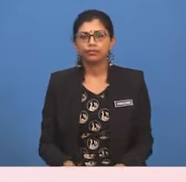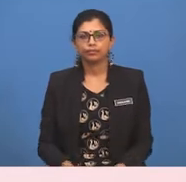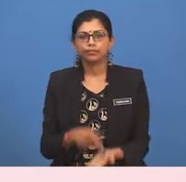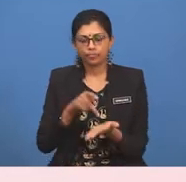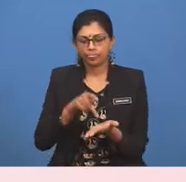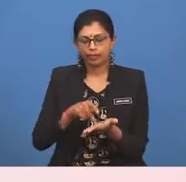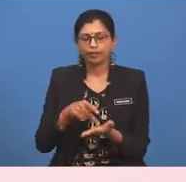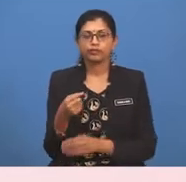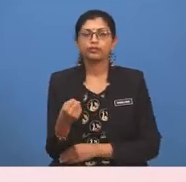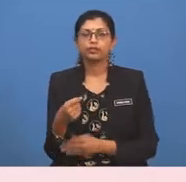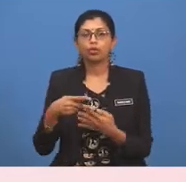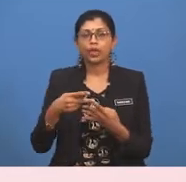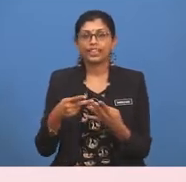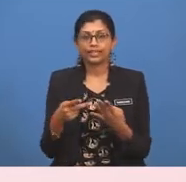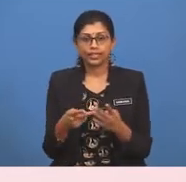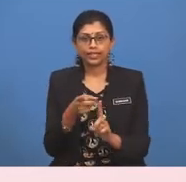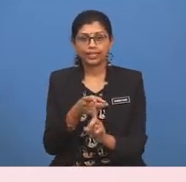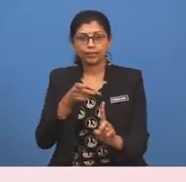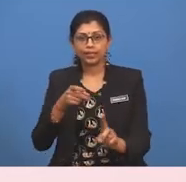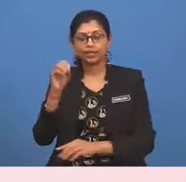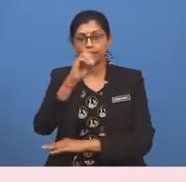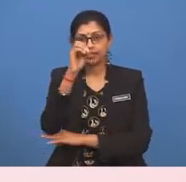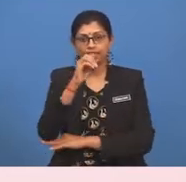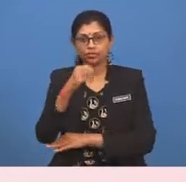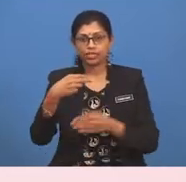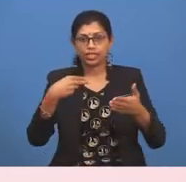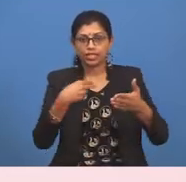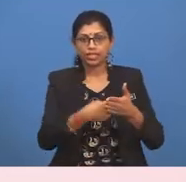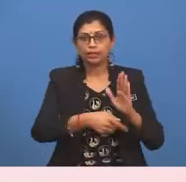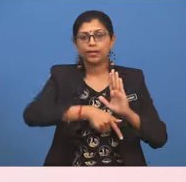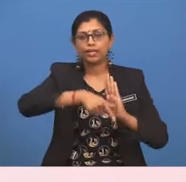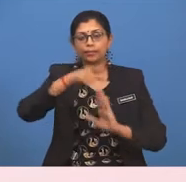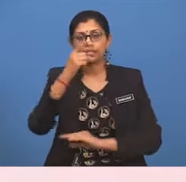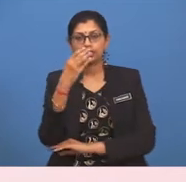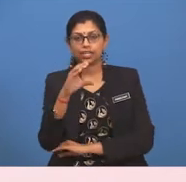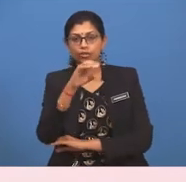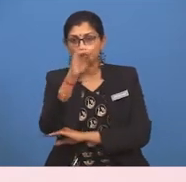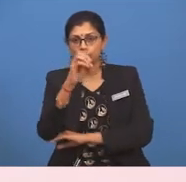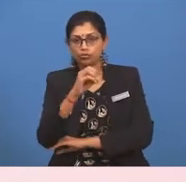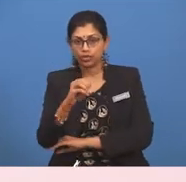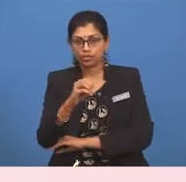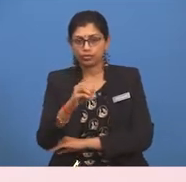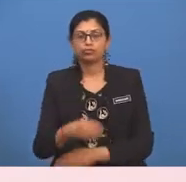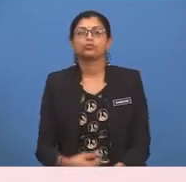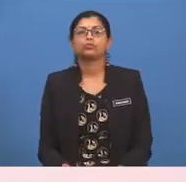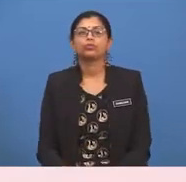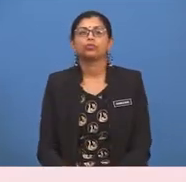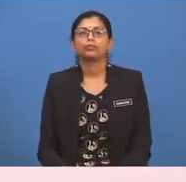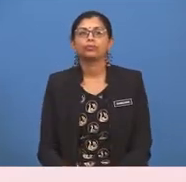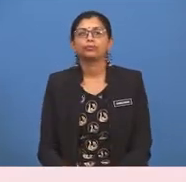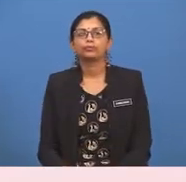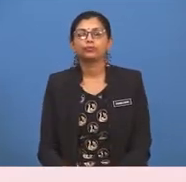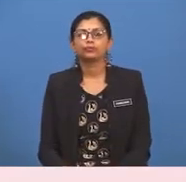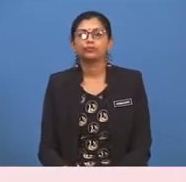mengira suatu kuantiti daripada peratus hingga melebihi 100%